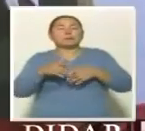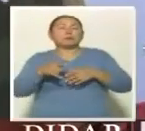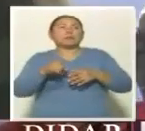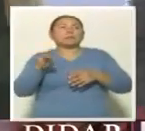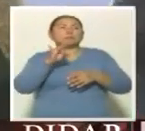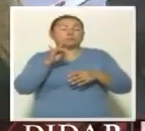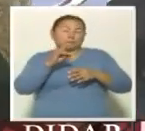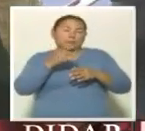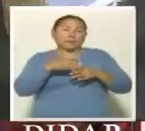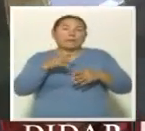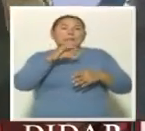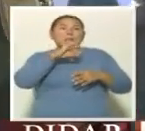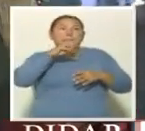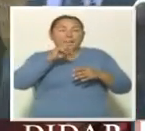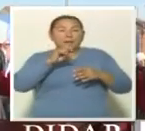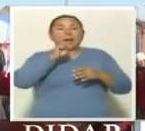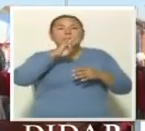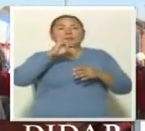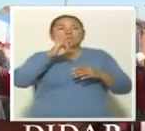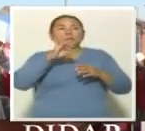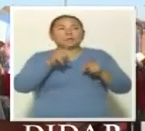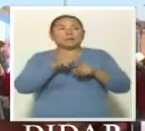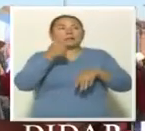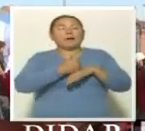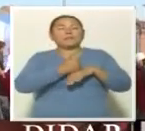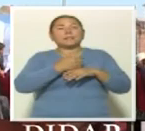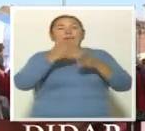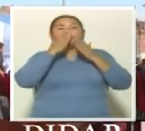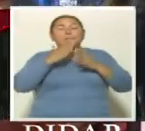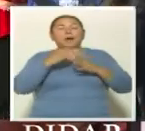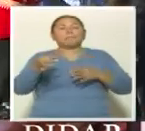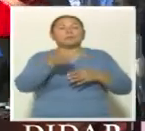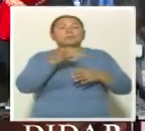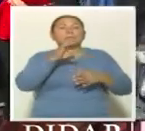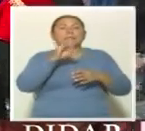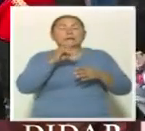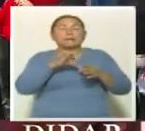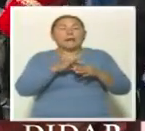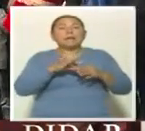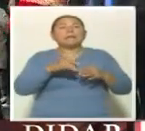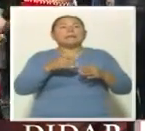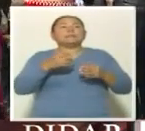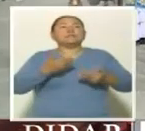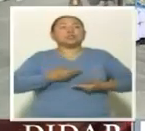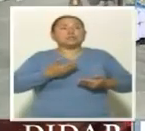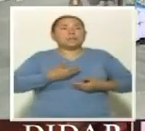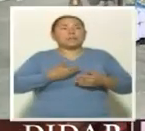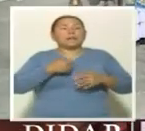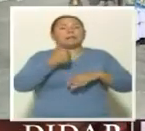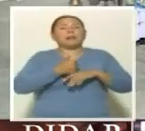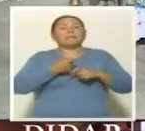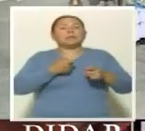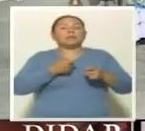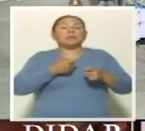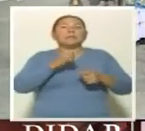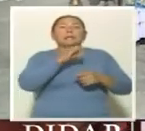Казахстана, имам Нагистауской области Ануар Кажи Ельжанов, главный имам областной мечети Бекет-Ата, ветераны и жители села. Аким района